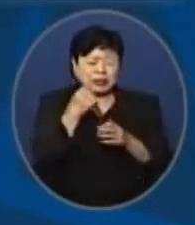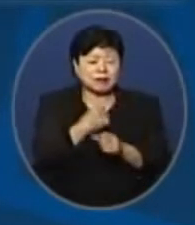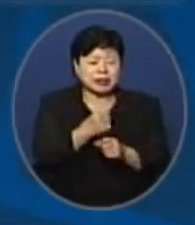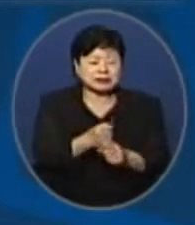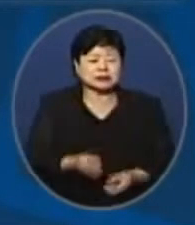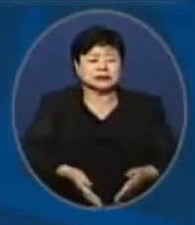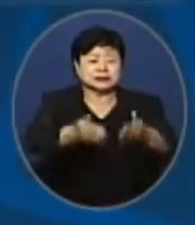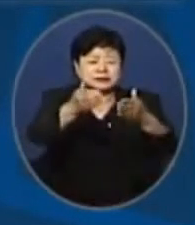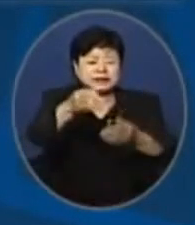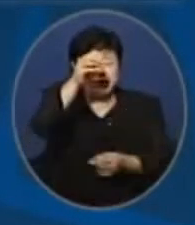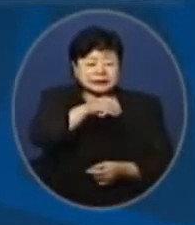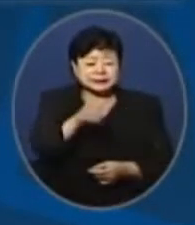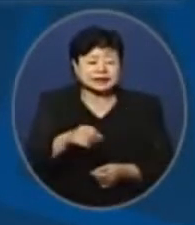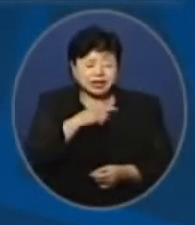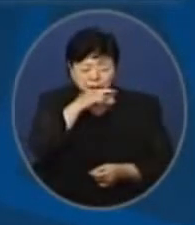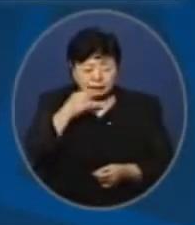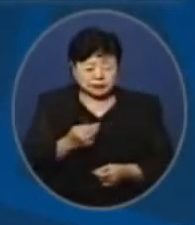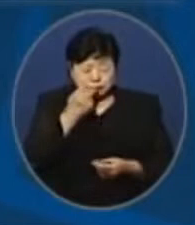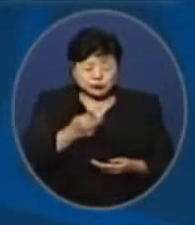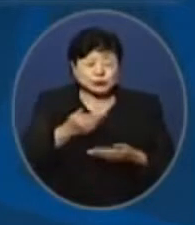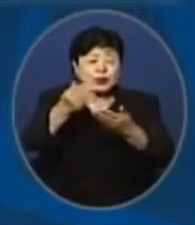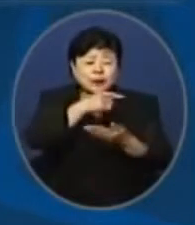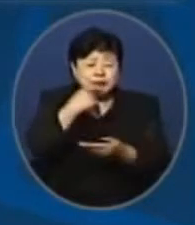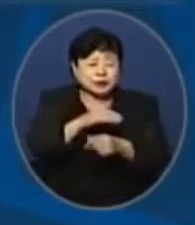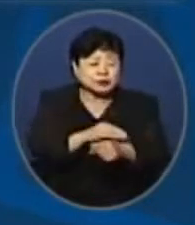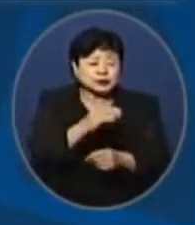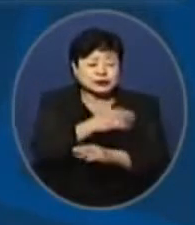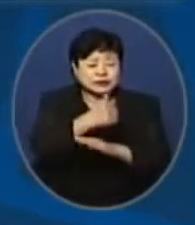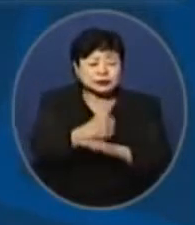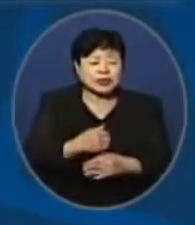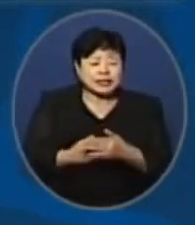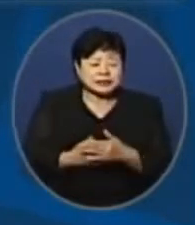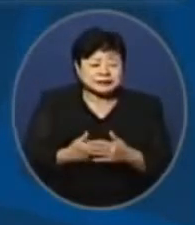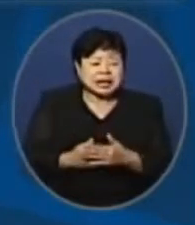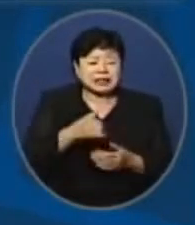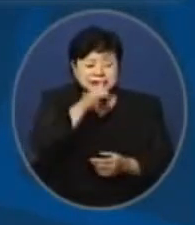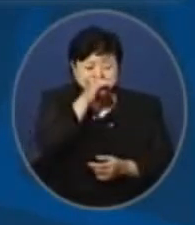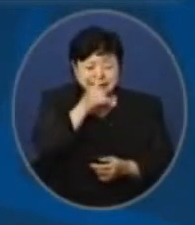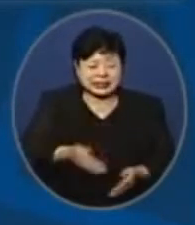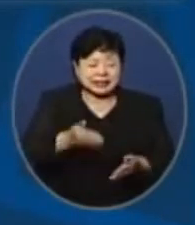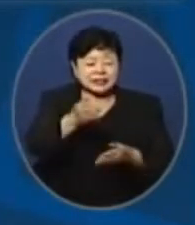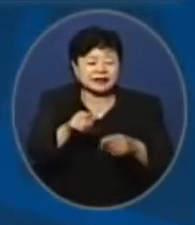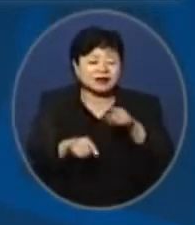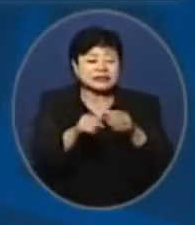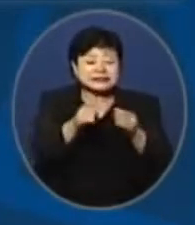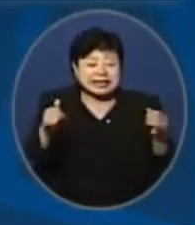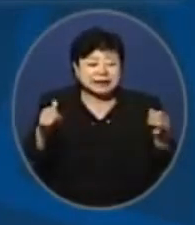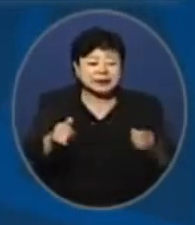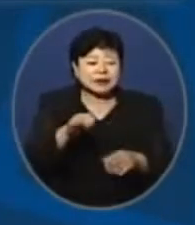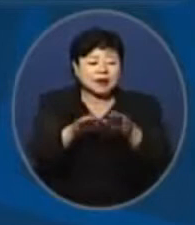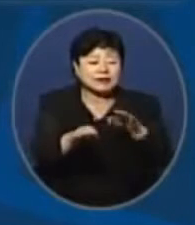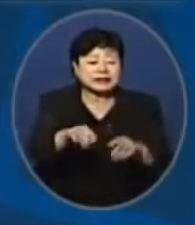만들어진 길입니다. 또 그 십자가에는 순교의 피로 물든 그리스도인의 심장이 뛰고 있습니다. 이 길을 걷는